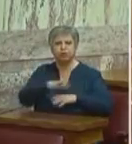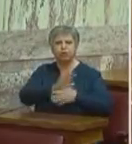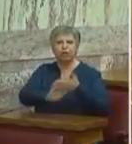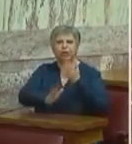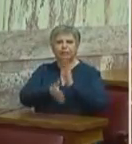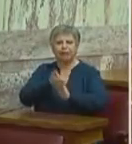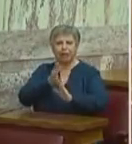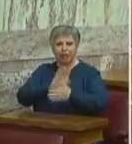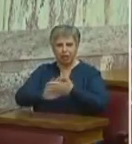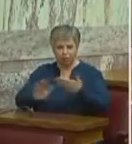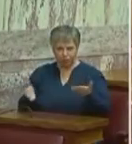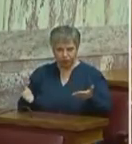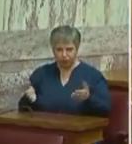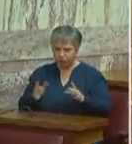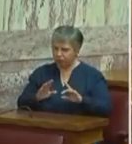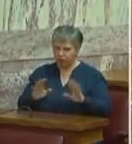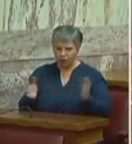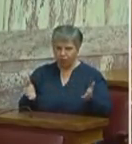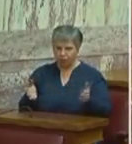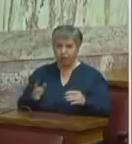Καταλαβαίνετε λοιπόν, κύριε Συγκύη συνάδελφοι,